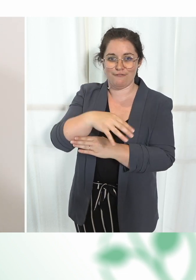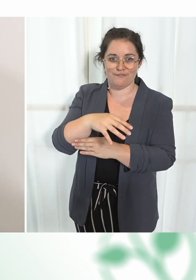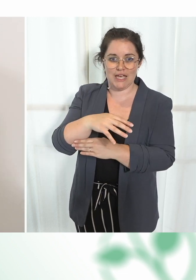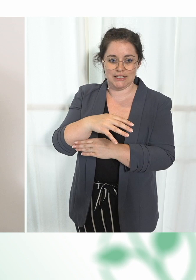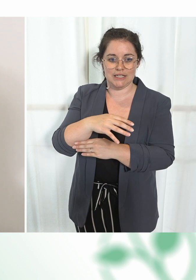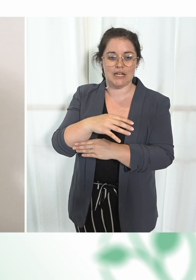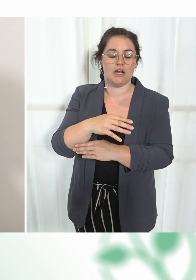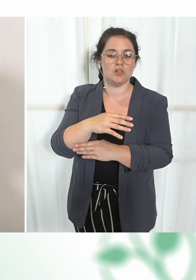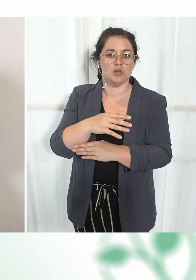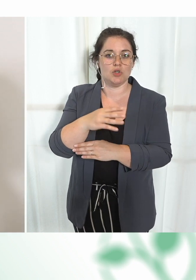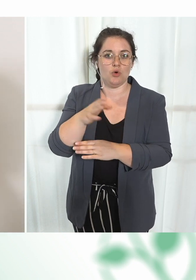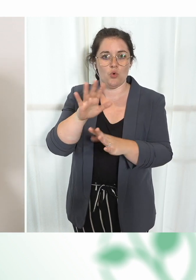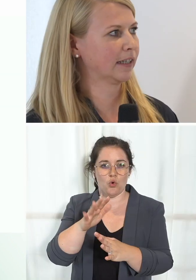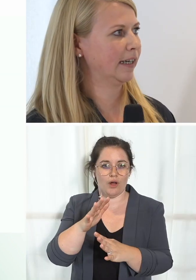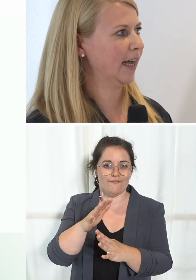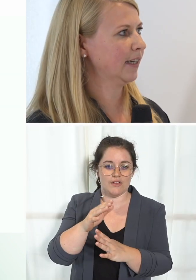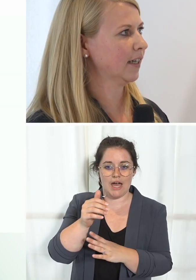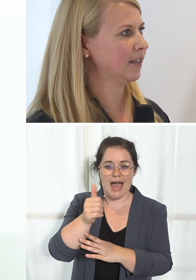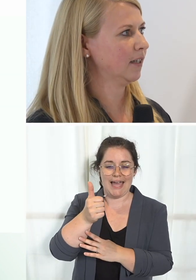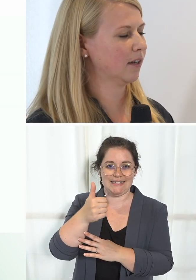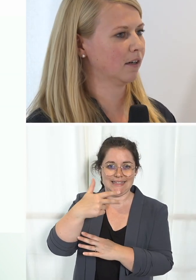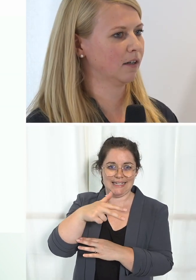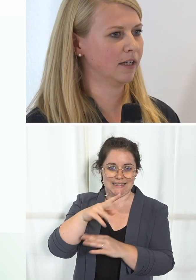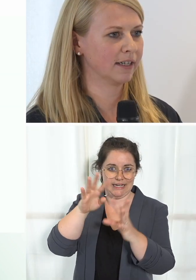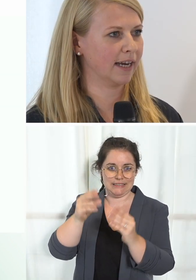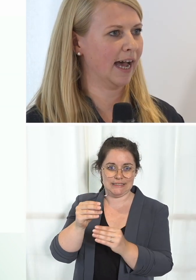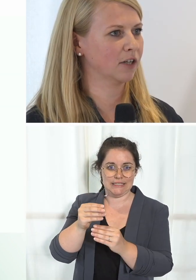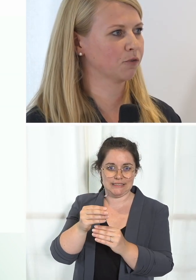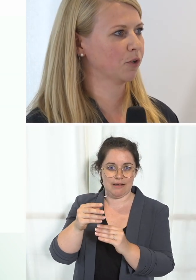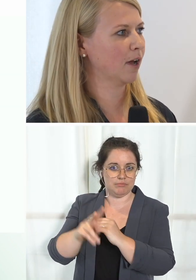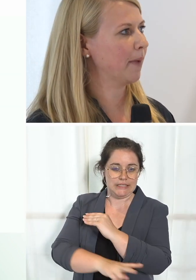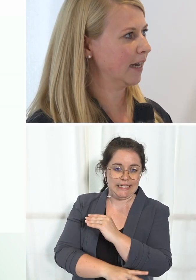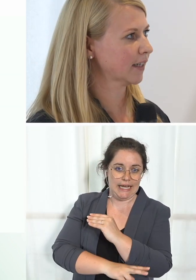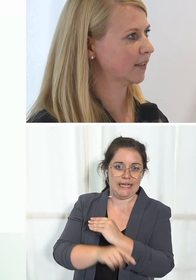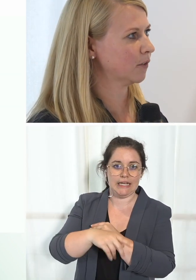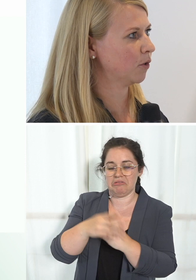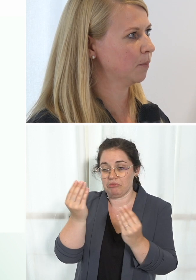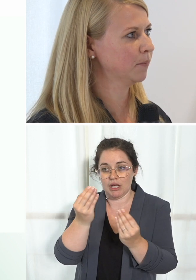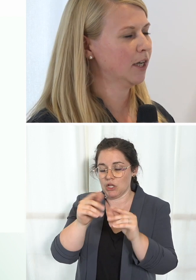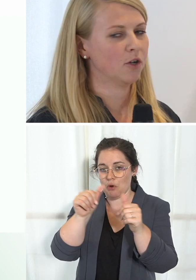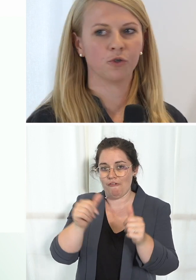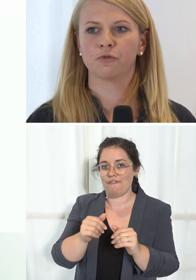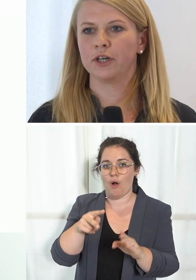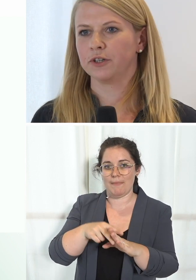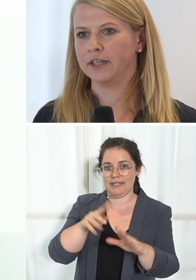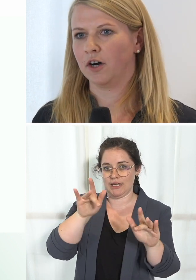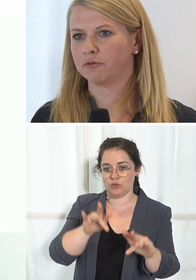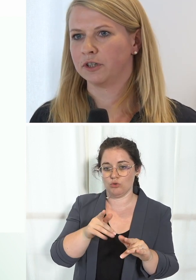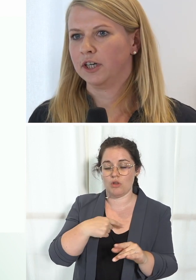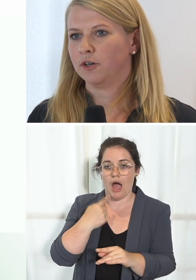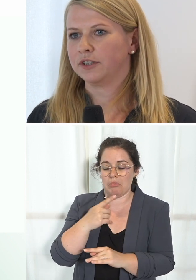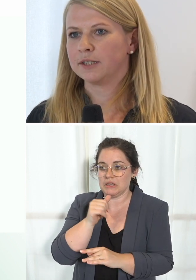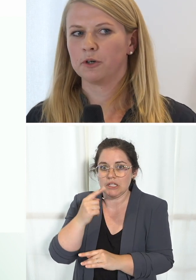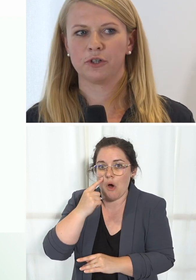Personen. Davor ungefähr ein Drittel Lehrlinge, die irgendeine Art von Beeinträchtigung haben. Nur uns fällt es halt nicht